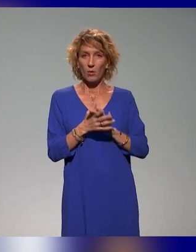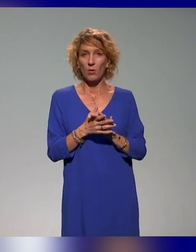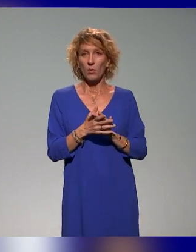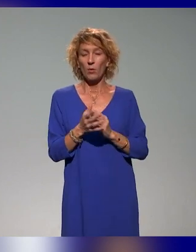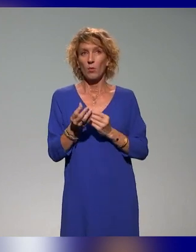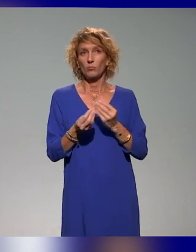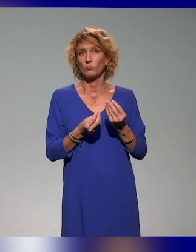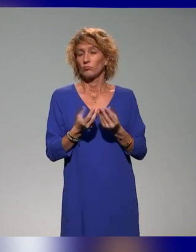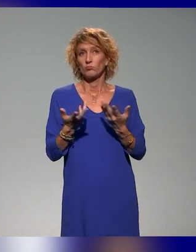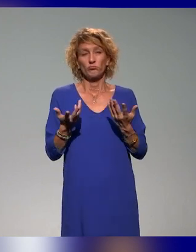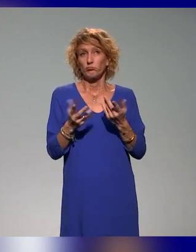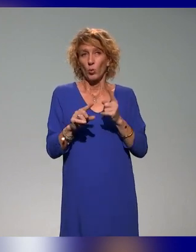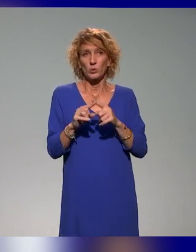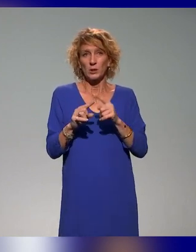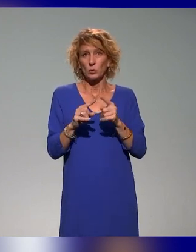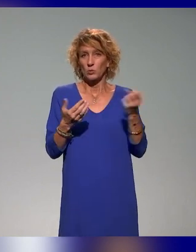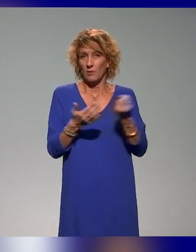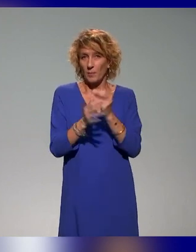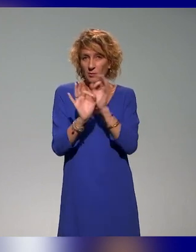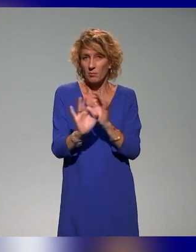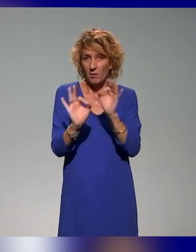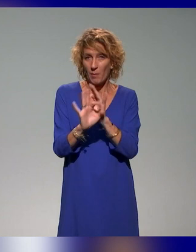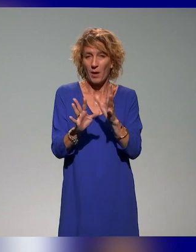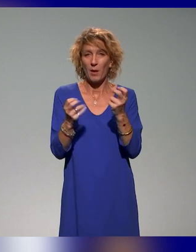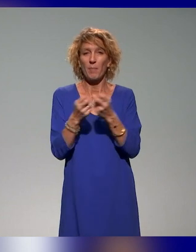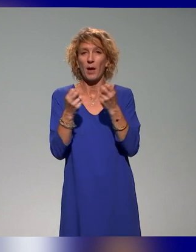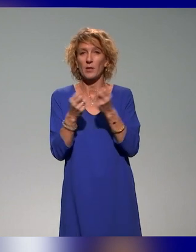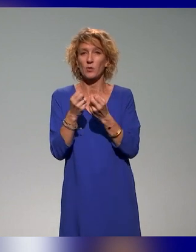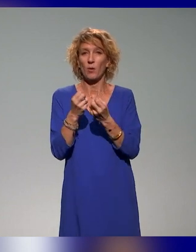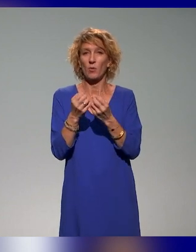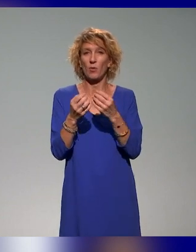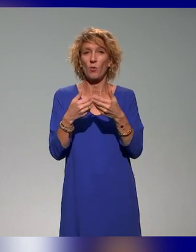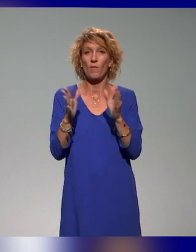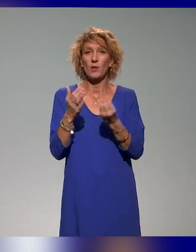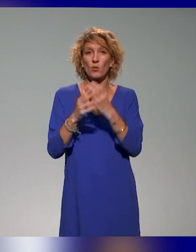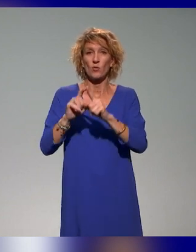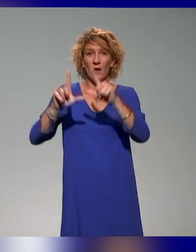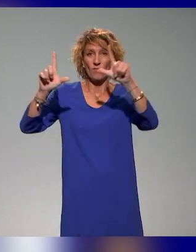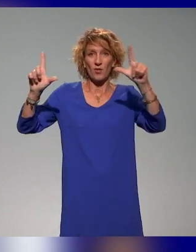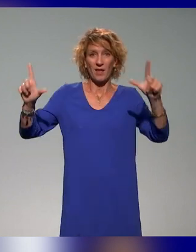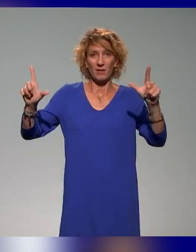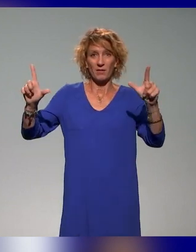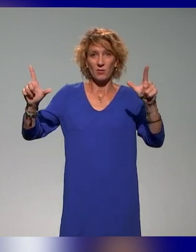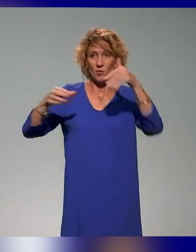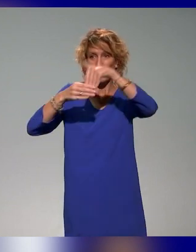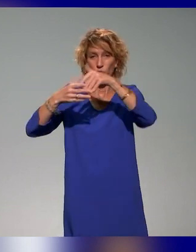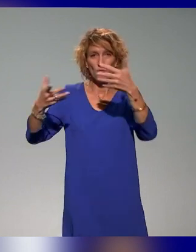des choses qui sont pas précisées comme l'ouverture d'une nouvelle fenêtre, l'ouverture d'un contenu dans une nouvelle fenêtre. Voilà, autant de choses qui peuvent